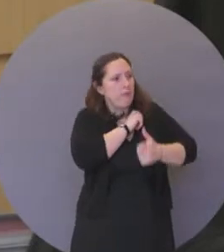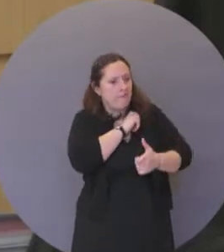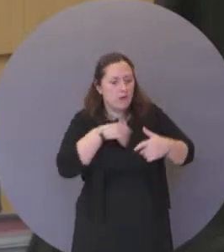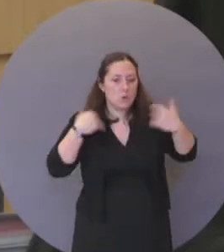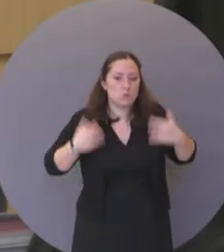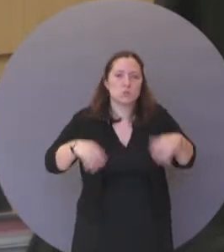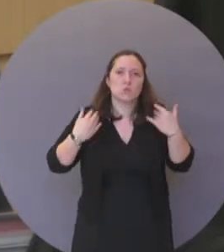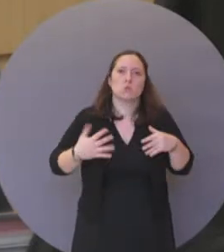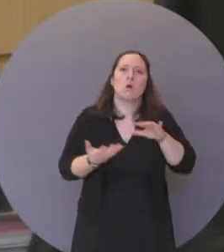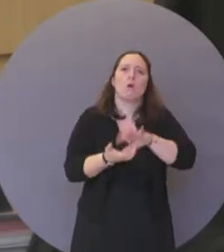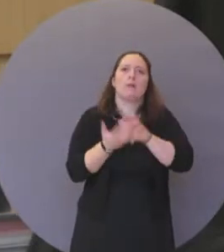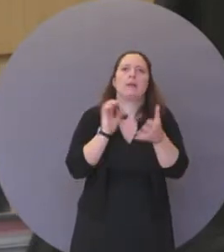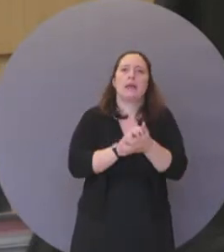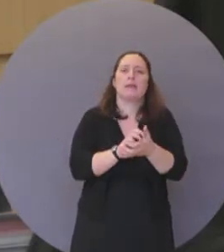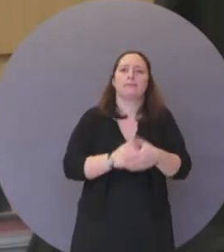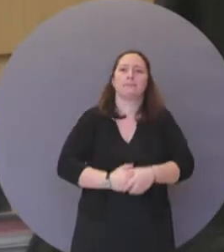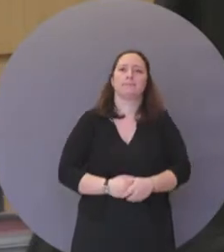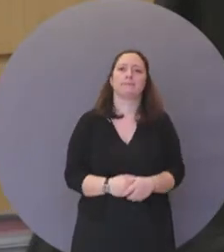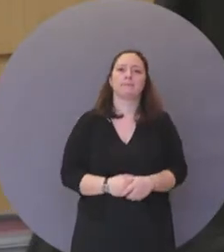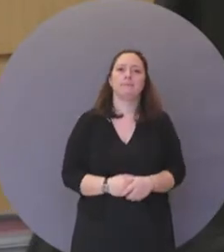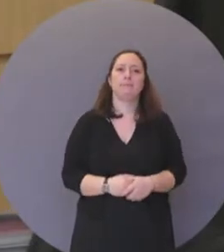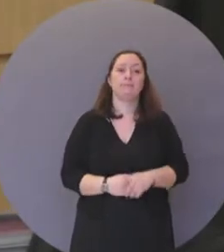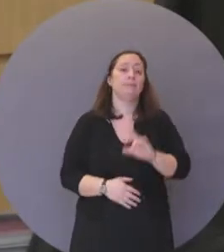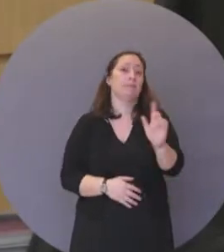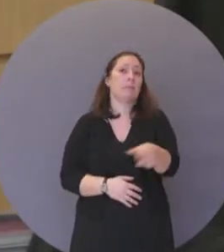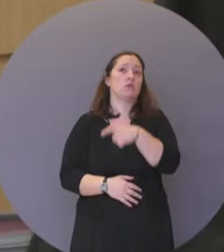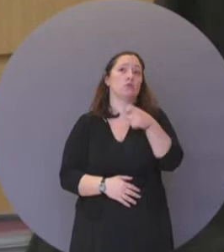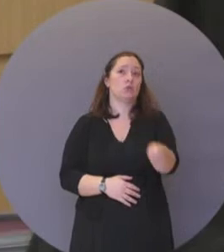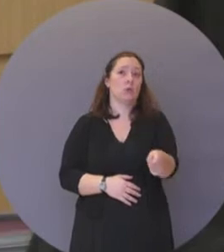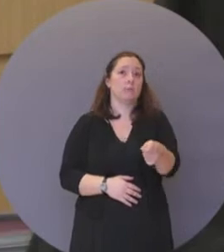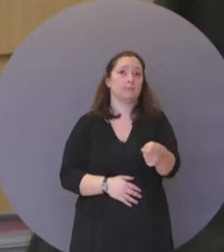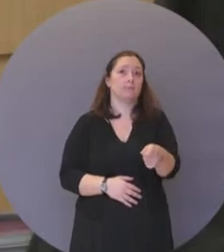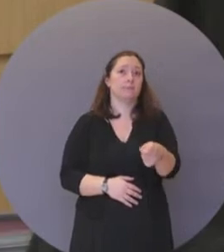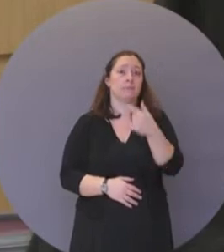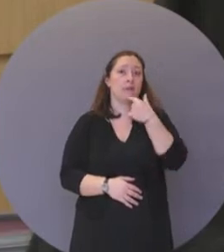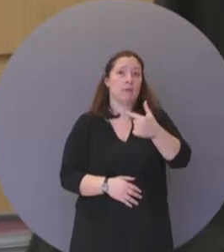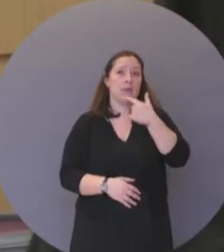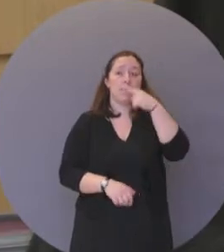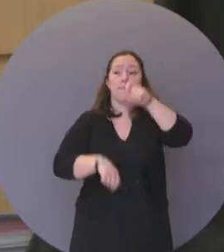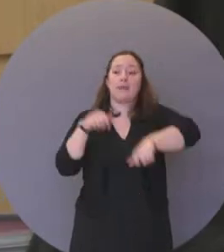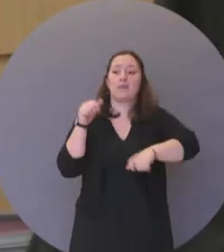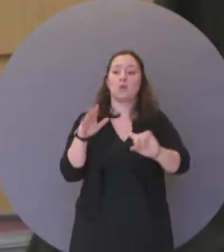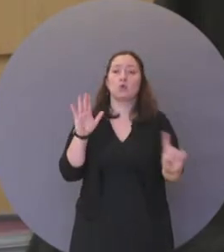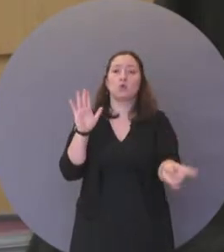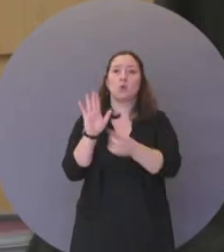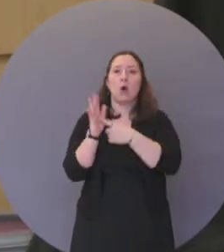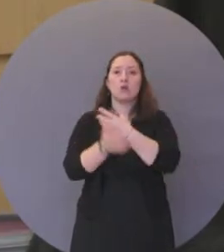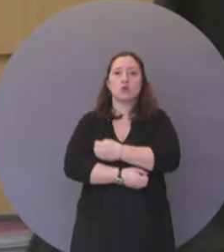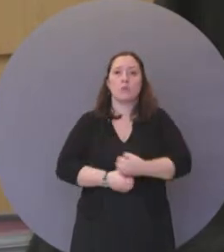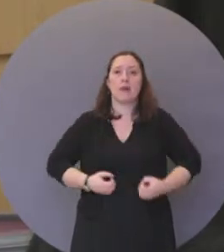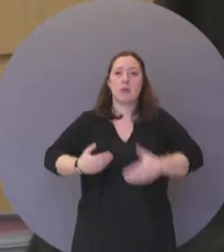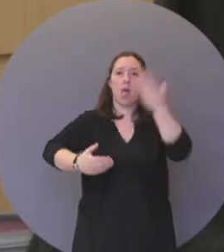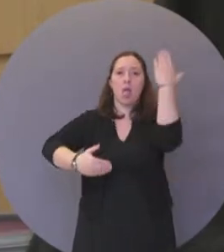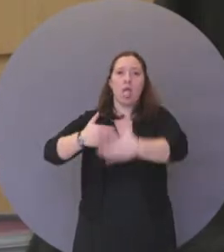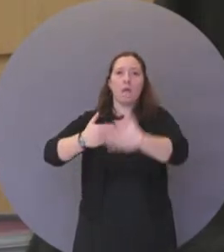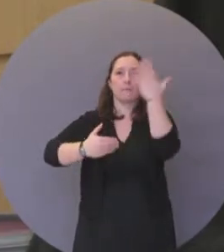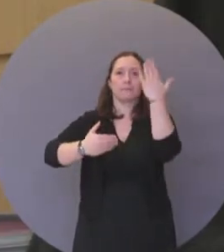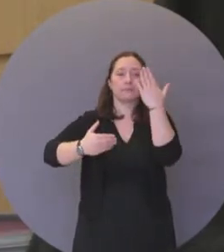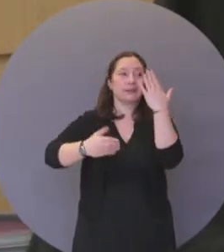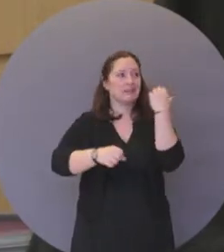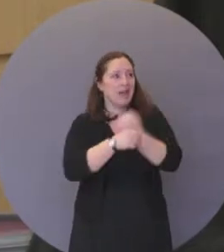car en effet de report au plus les personnes qui arriveront en fin de droit et faute d'avoir trouvé un emploi